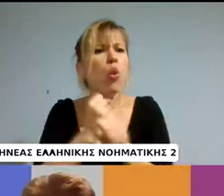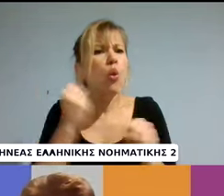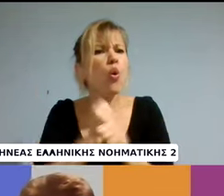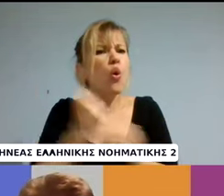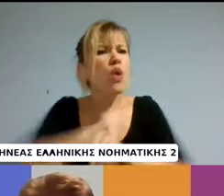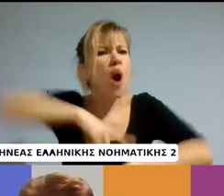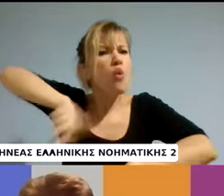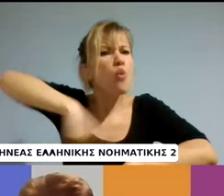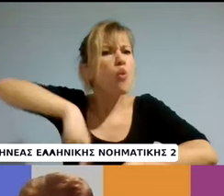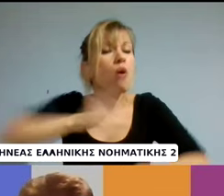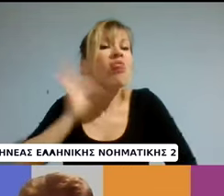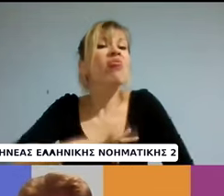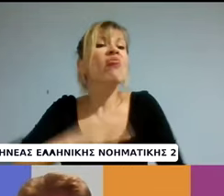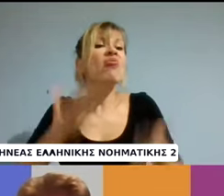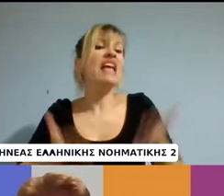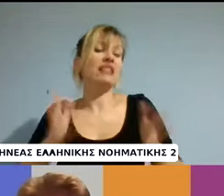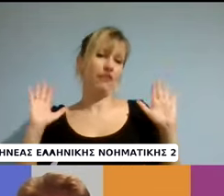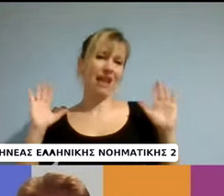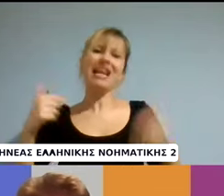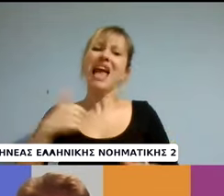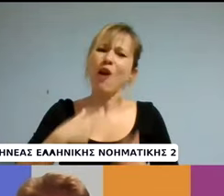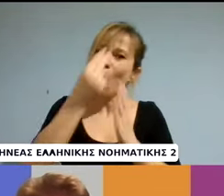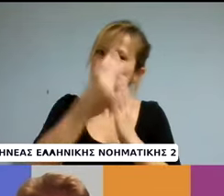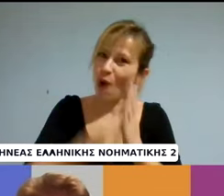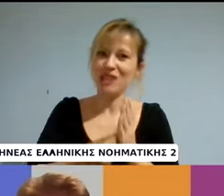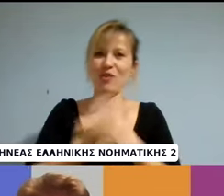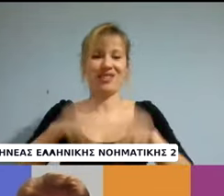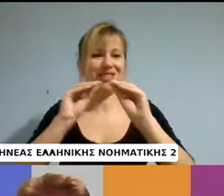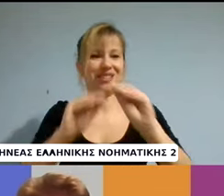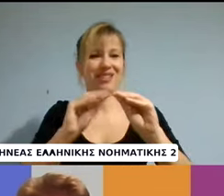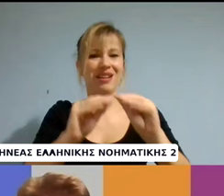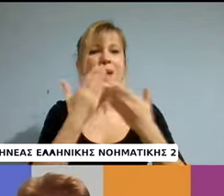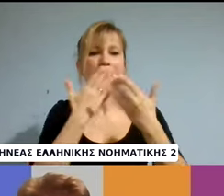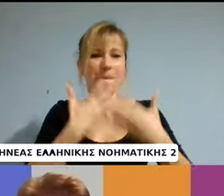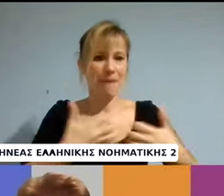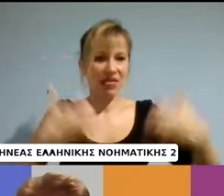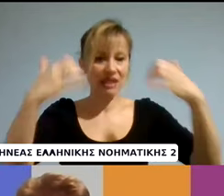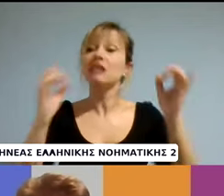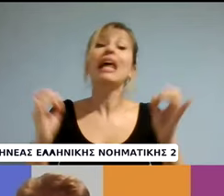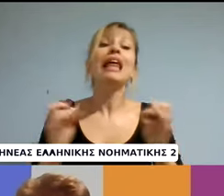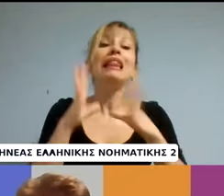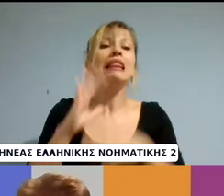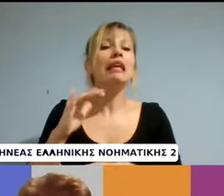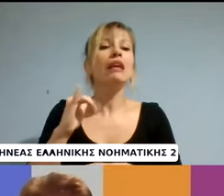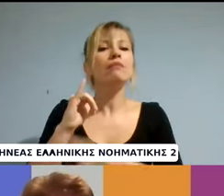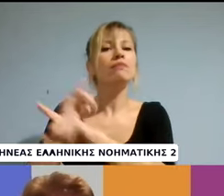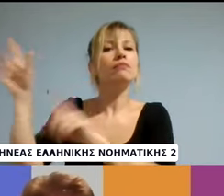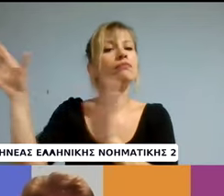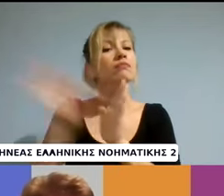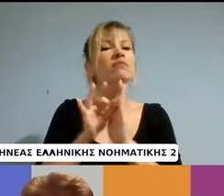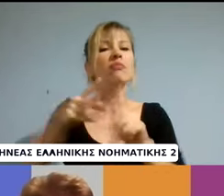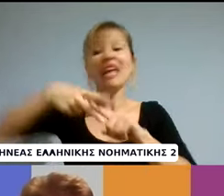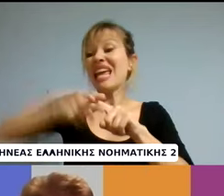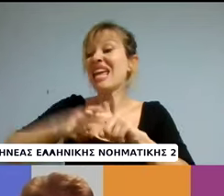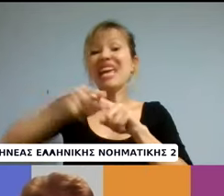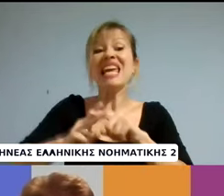πω με ένα παράδειγμα που χρησιμοποιώ συχνά στις τάξεις μου, ότι ποτέ δεν φωνάξατε έναν υδραυλικό να του πείτε ότι θέλω να μου αλλάξει αυτό